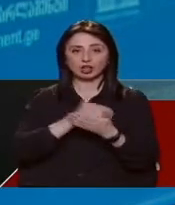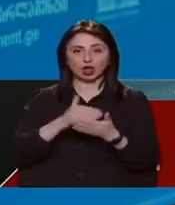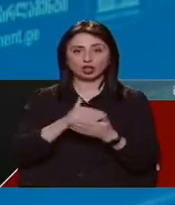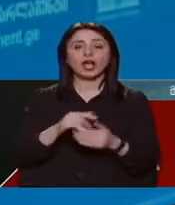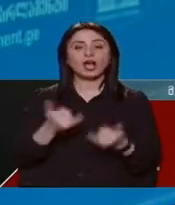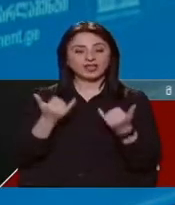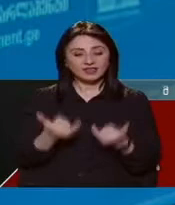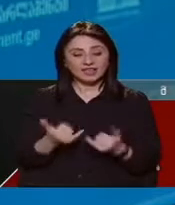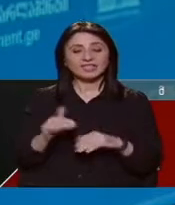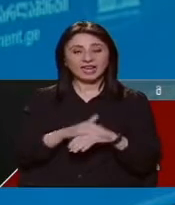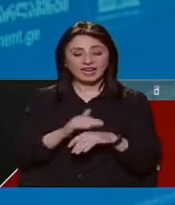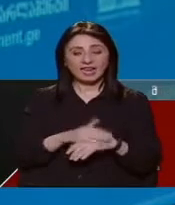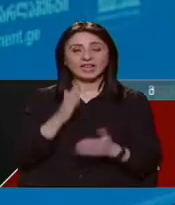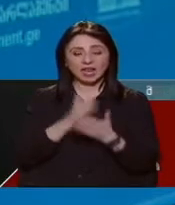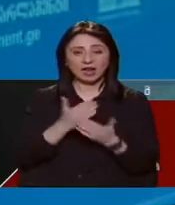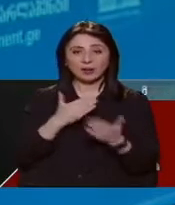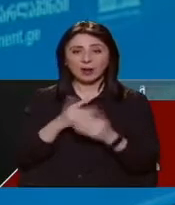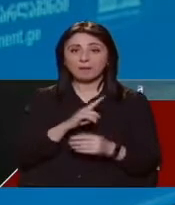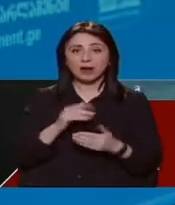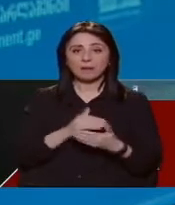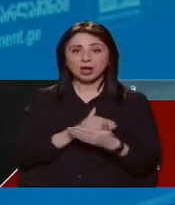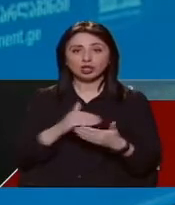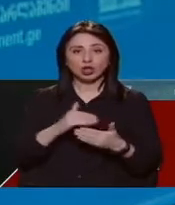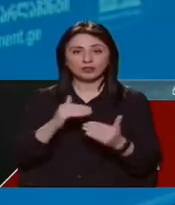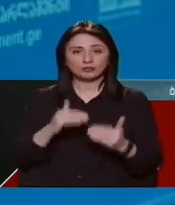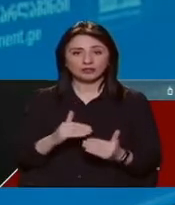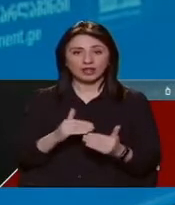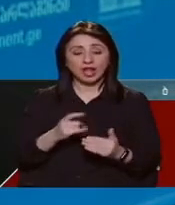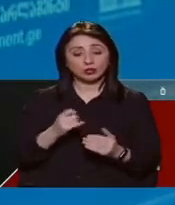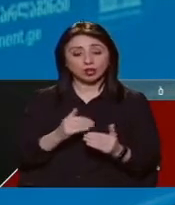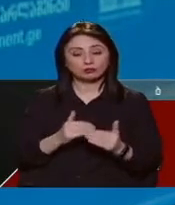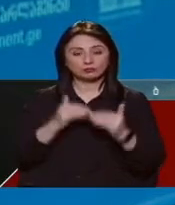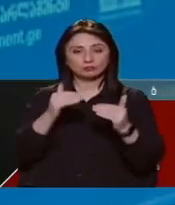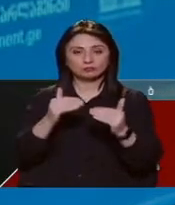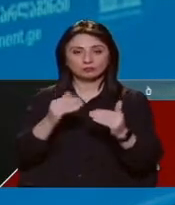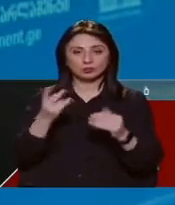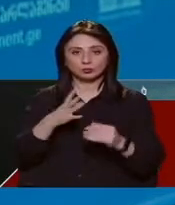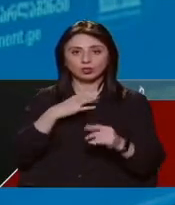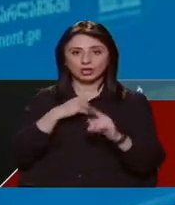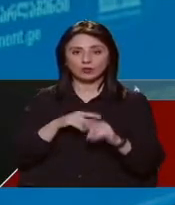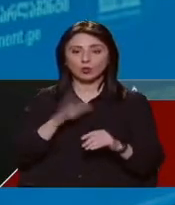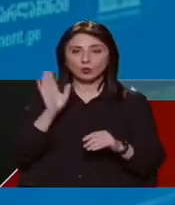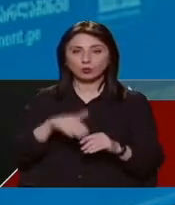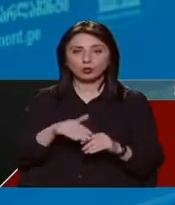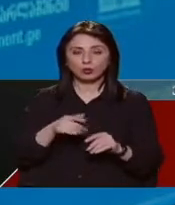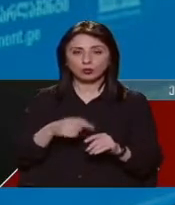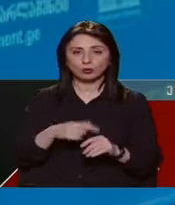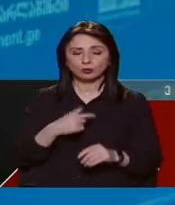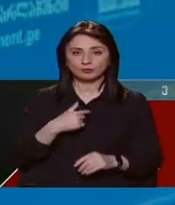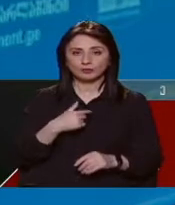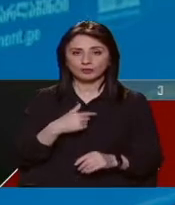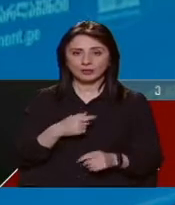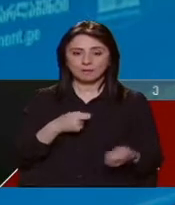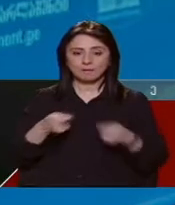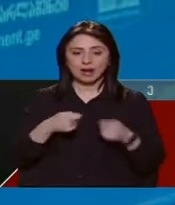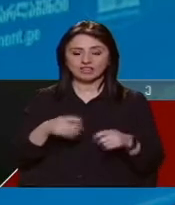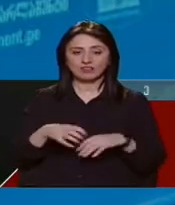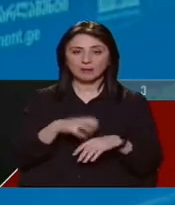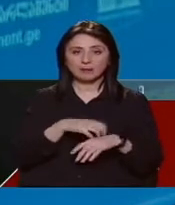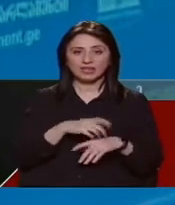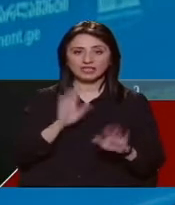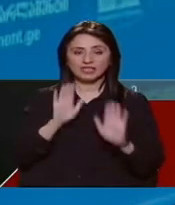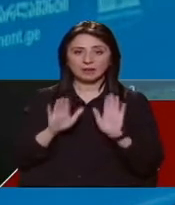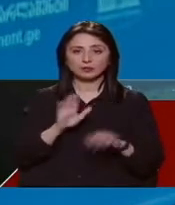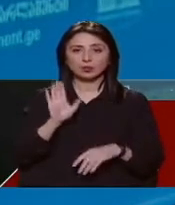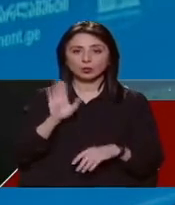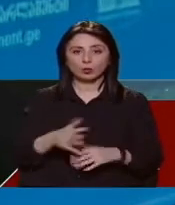Trezat saris. Am își cazgas mămida. Ima ve doneze. Rogorit cu echipa de cei rom. უფრო ჩვენ მართველ პარტიის